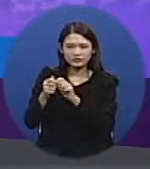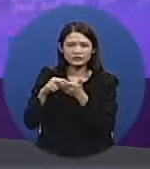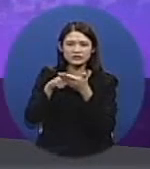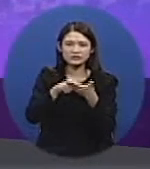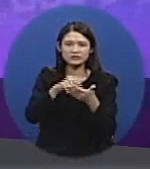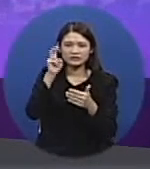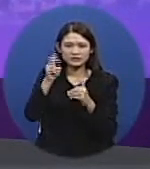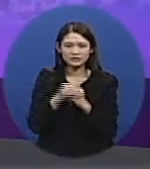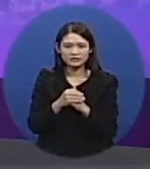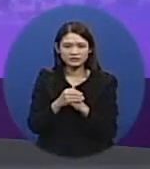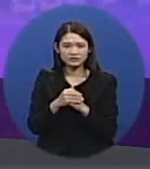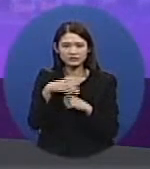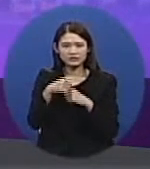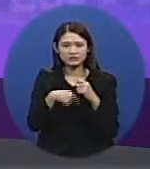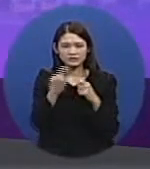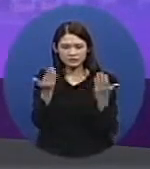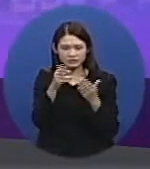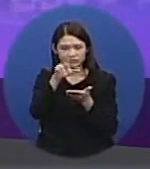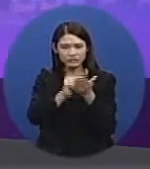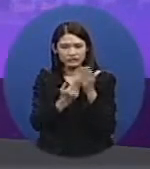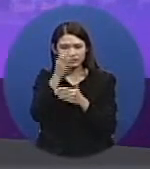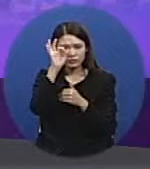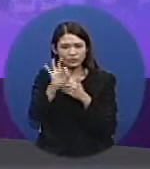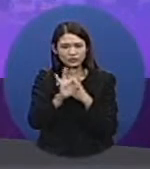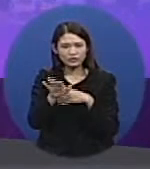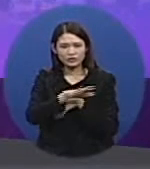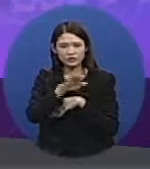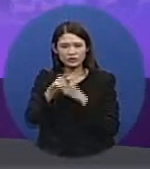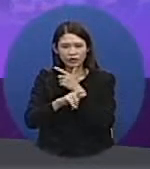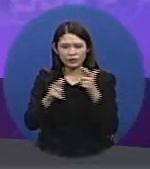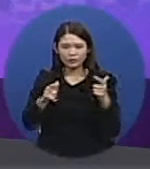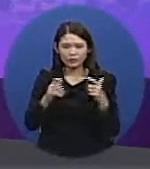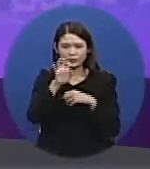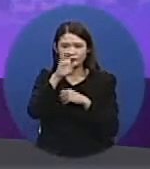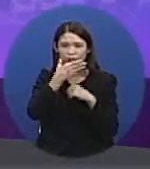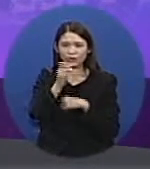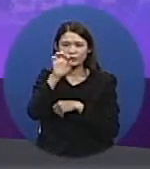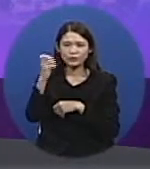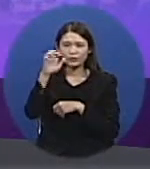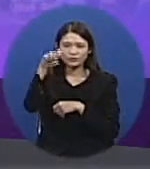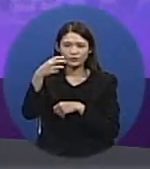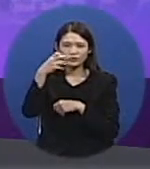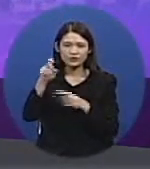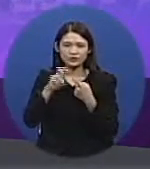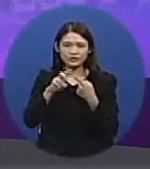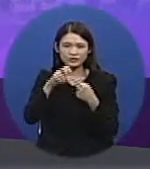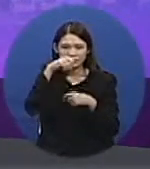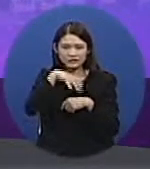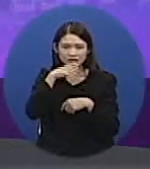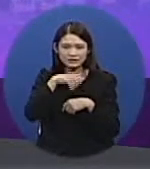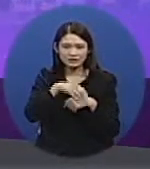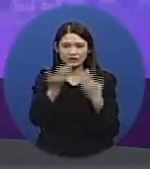것입니다. 일련의 사태를 보면서 이제 우리는 여러 마찰음을 내는 복지 포퓰리즘에 대해 결연하게 맞서야